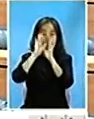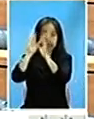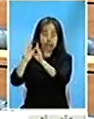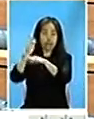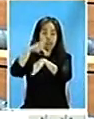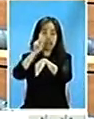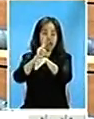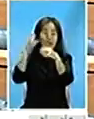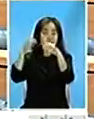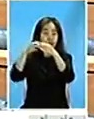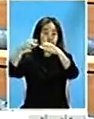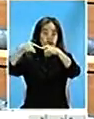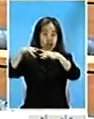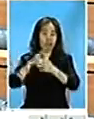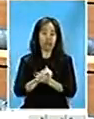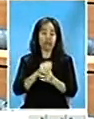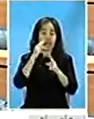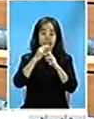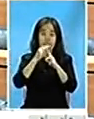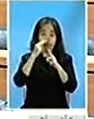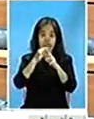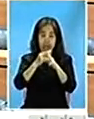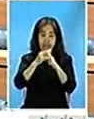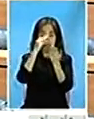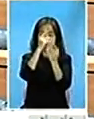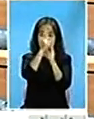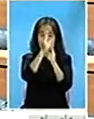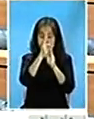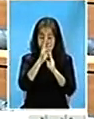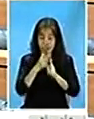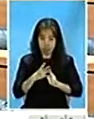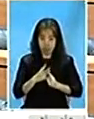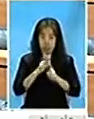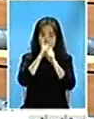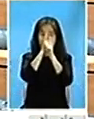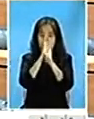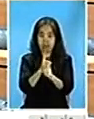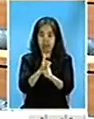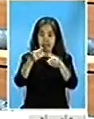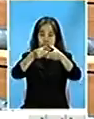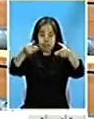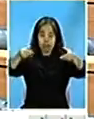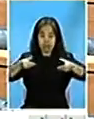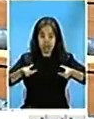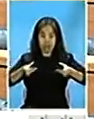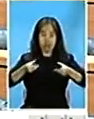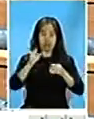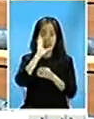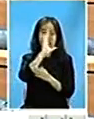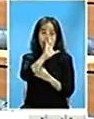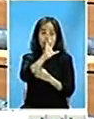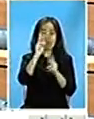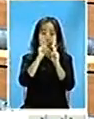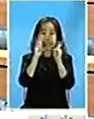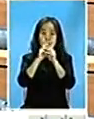ไว้นะครับว่าลำดับของการส่งรายชื่อเนี่ยเราจะยึดถือเอารายงานของกรรมธิการเป็นหลัก